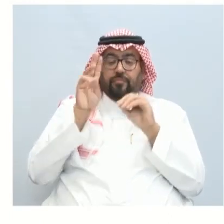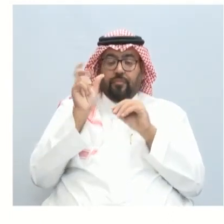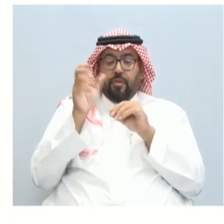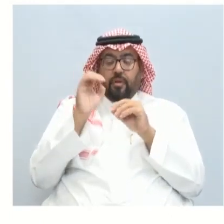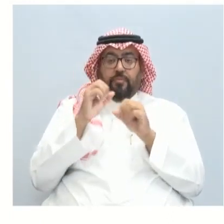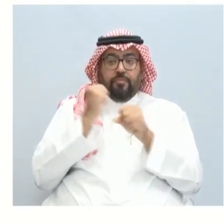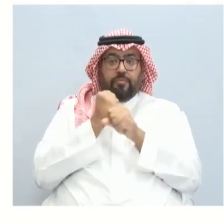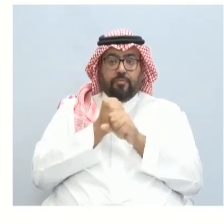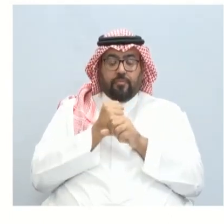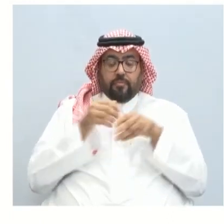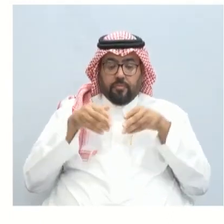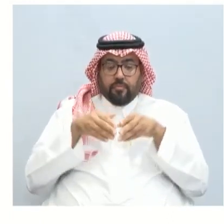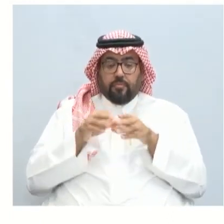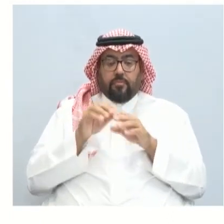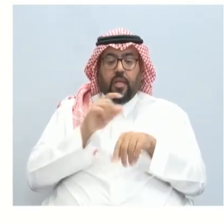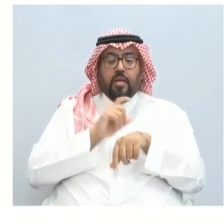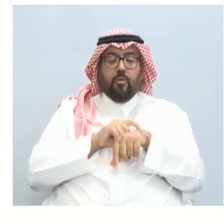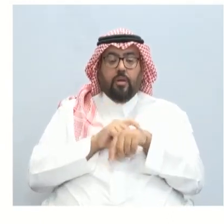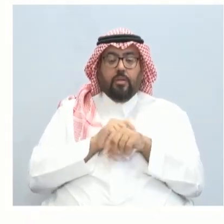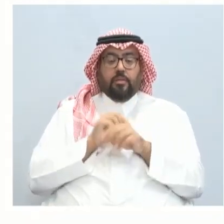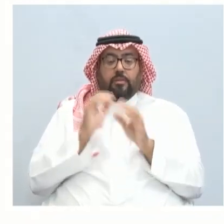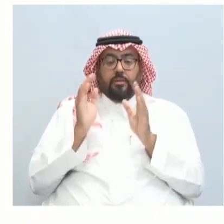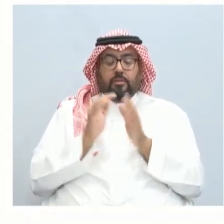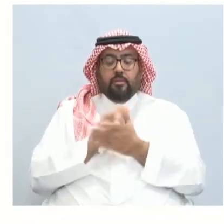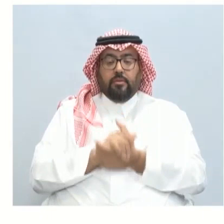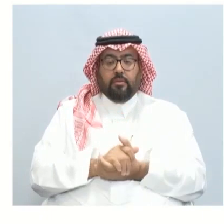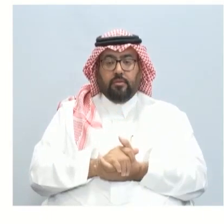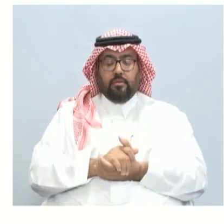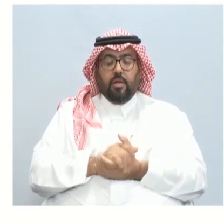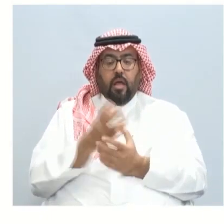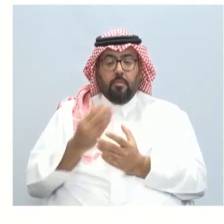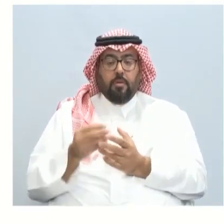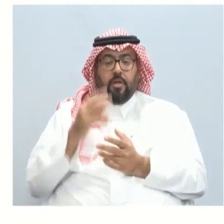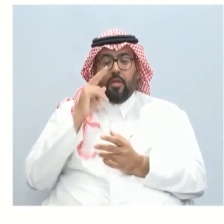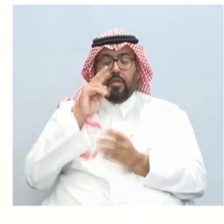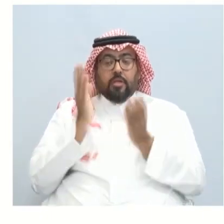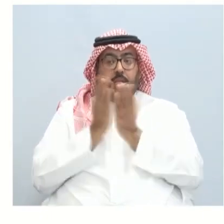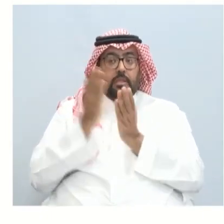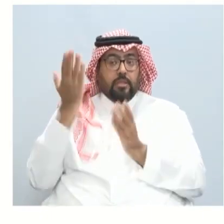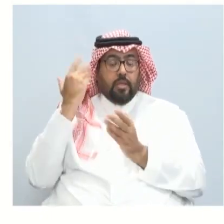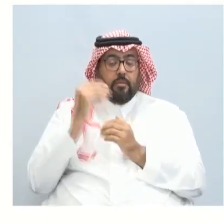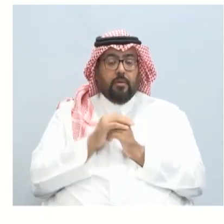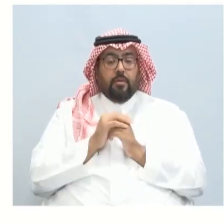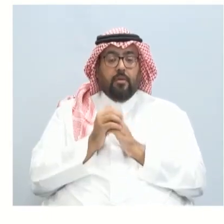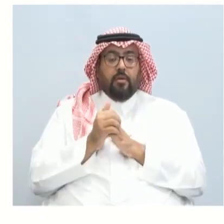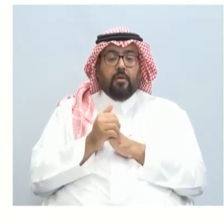وتنفذ خلال فتره قصيره ابنائي اخذناه في الدرس السابق